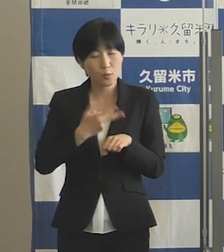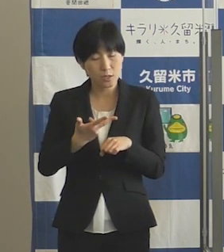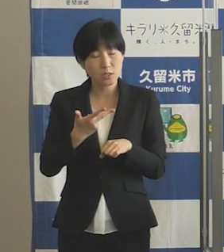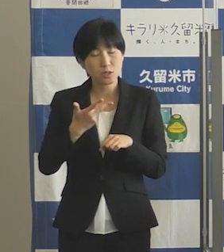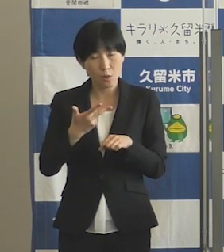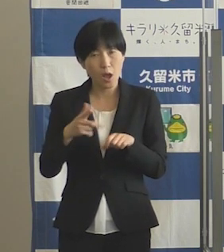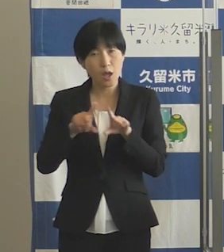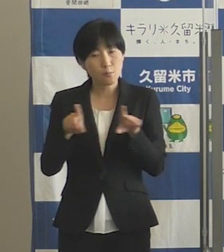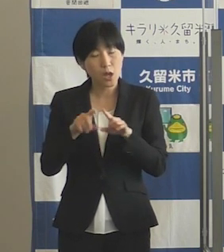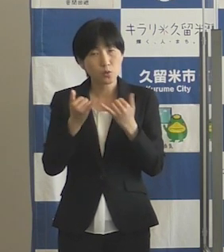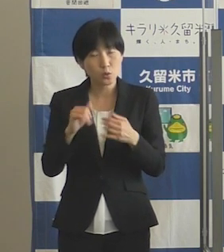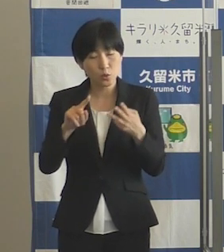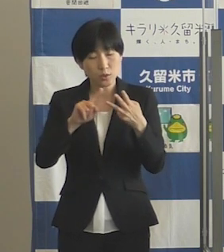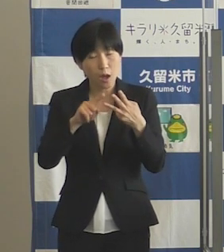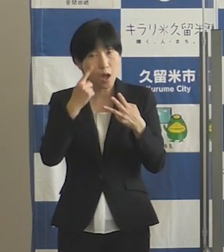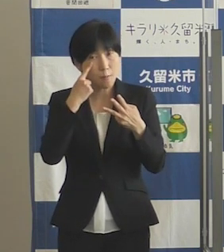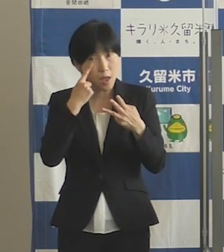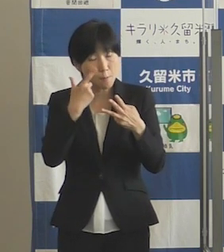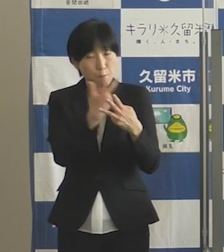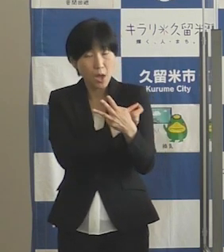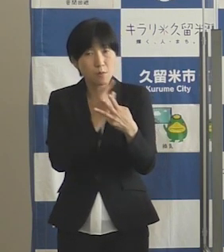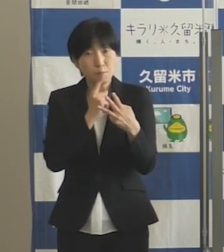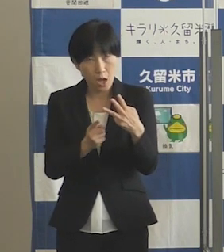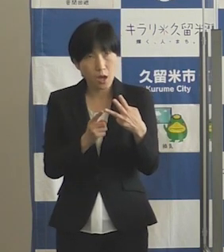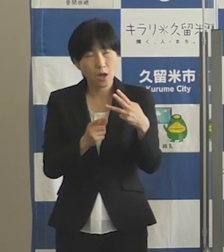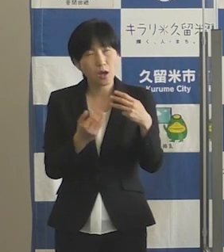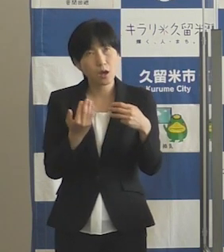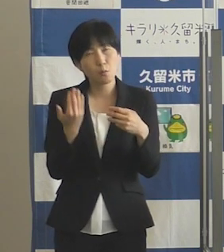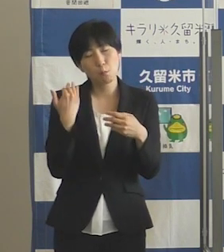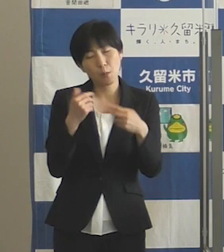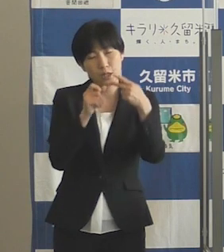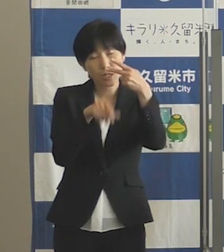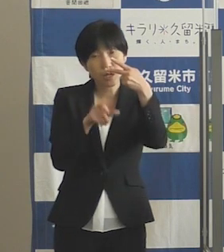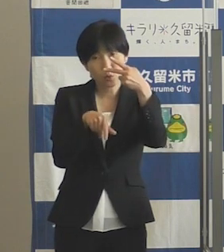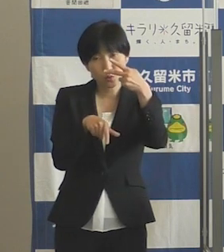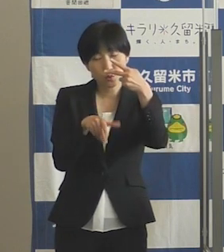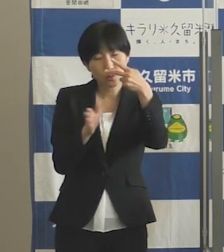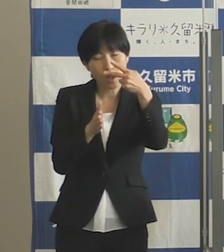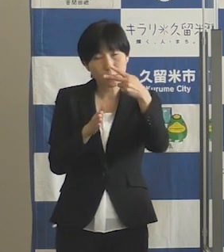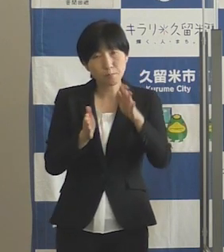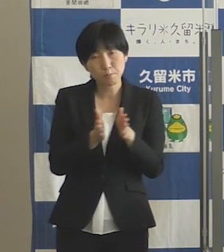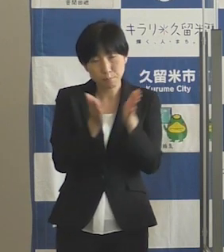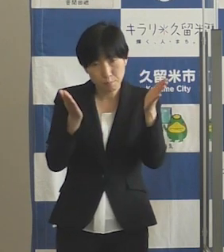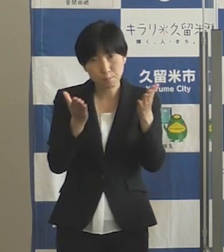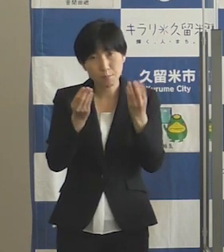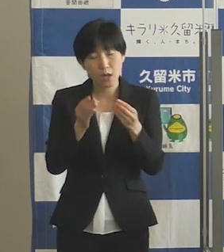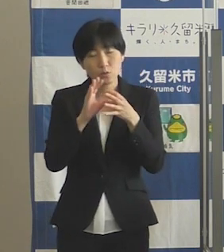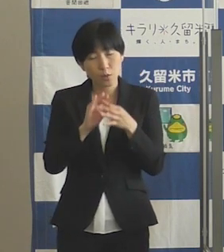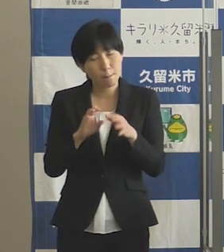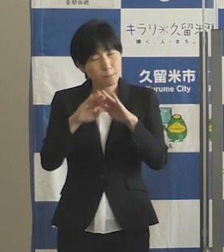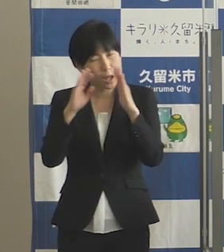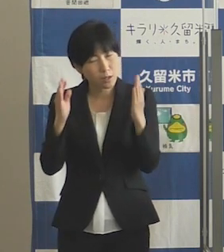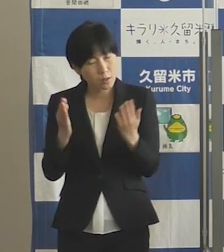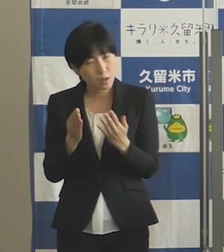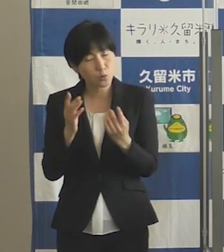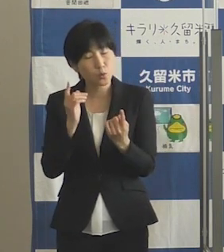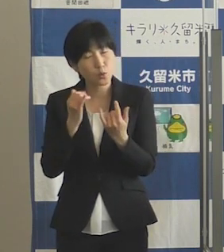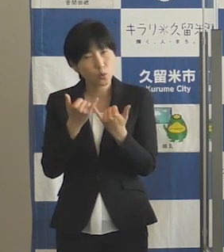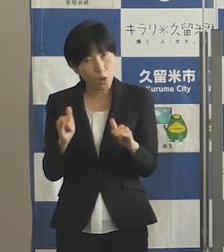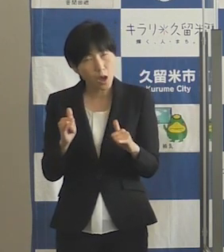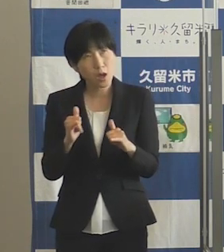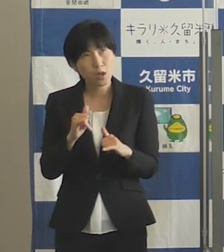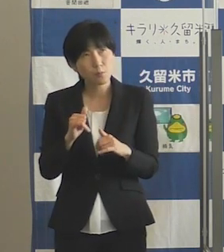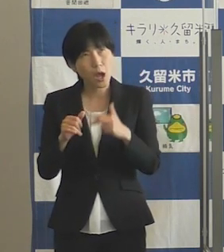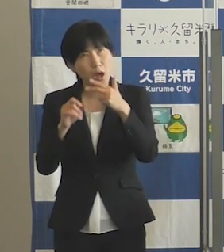への3回目接種は2月から開始しましたので、多くの方が